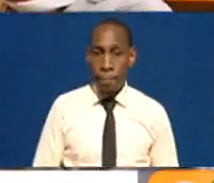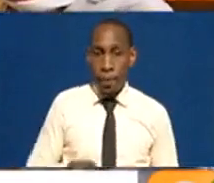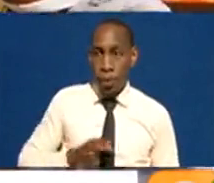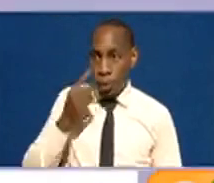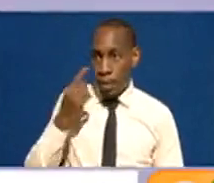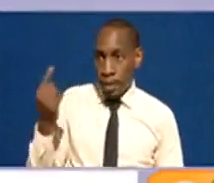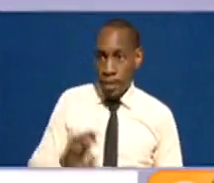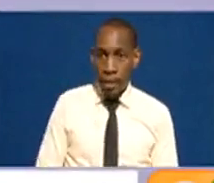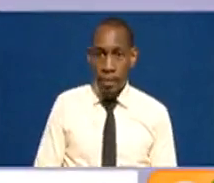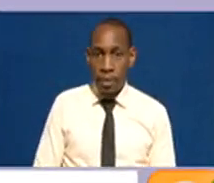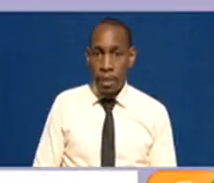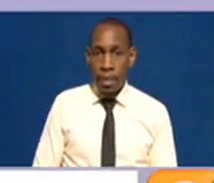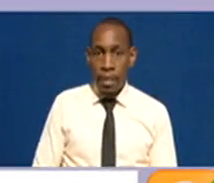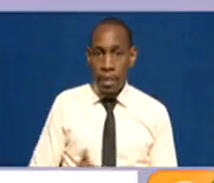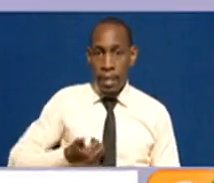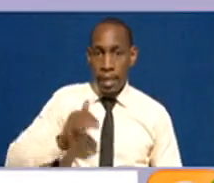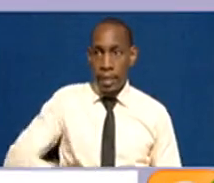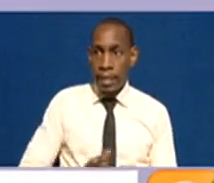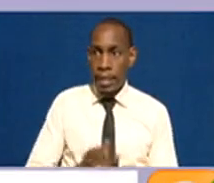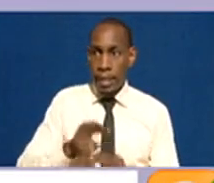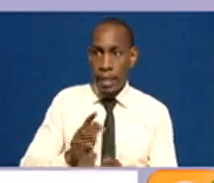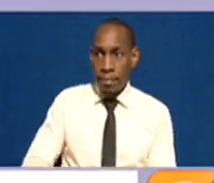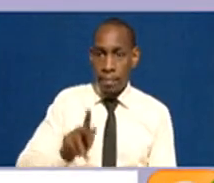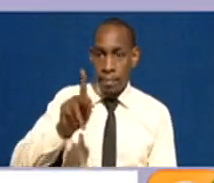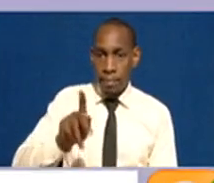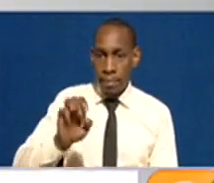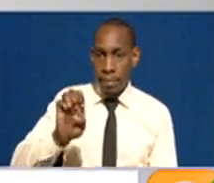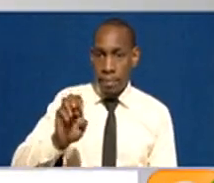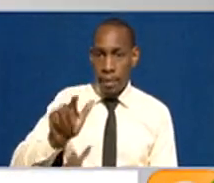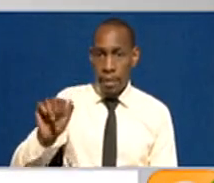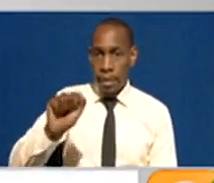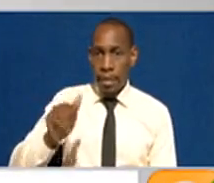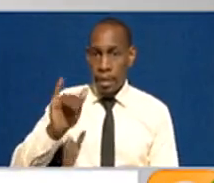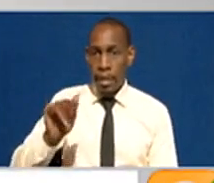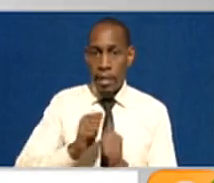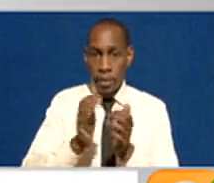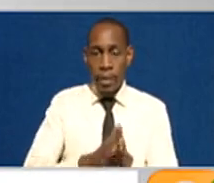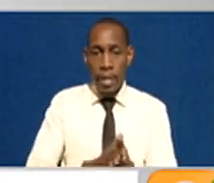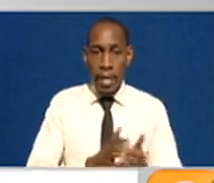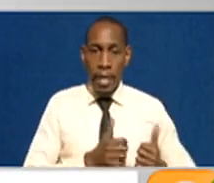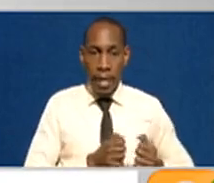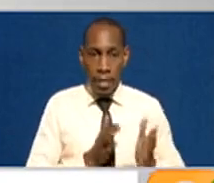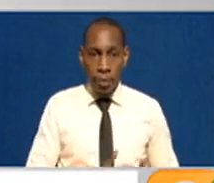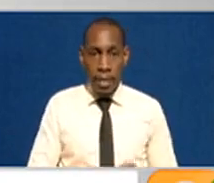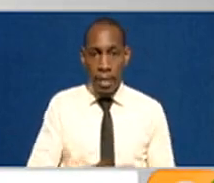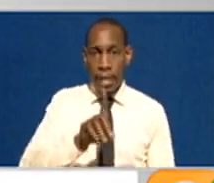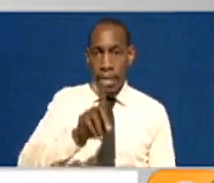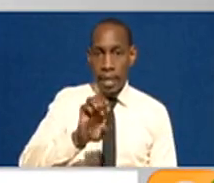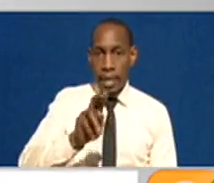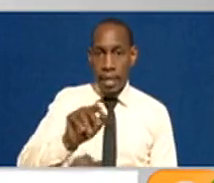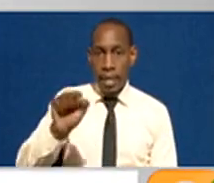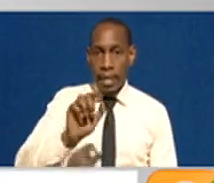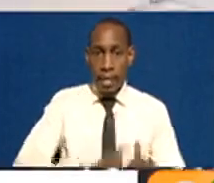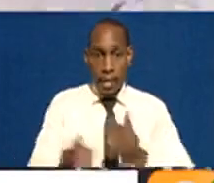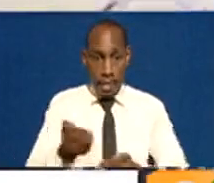Elizabeth, mwanawe wa miaka miwili Kelsey Mudheu na aliyekuwa mpenziwe Denis Musyoka walikuwa ndani ya